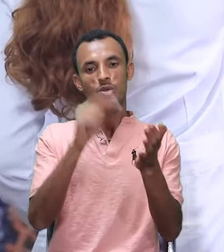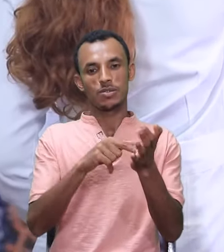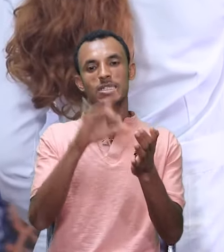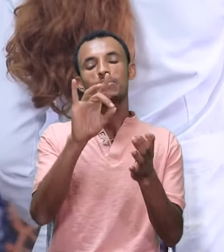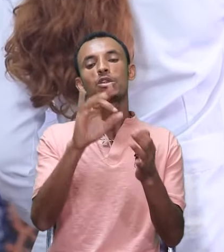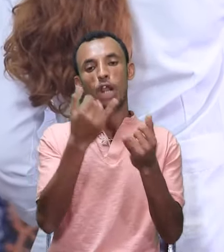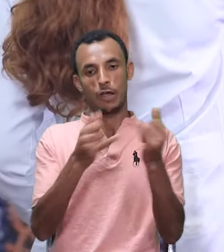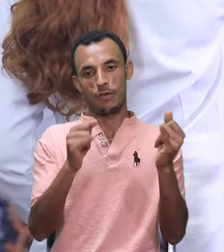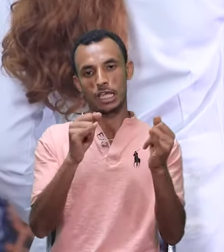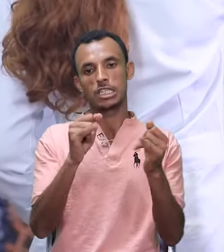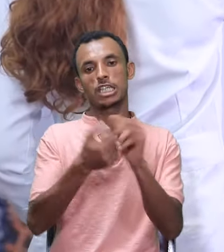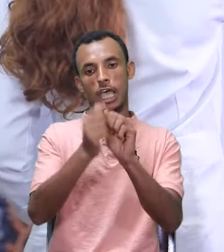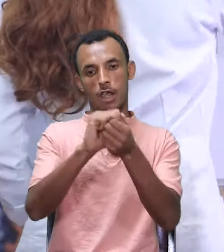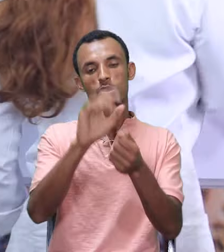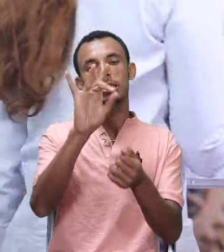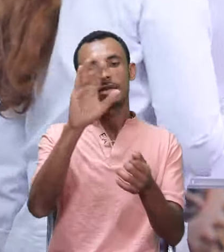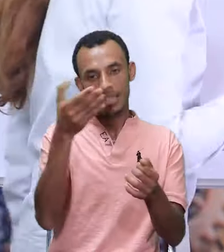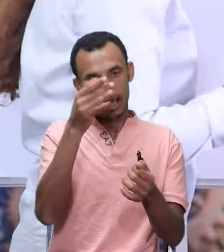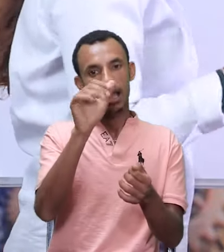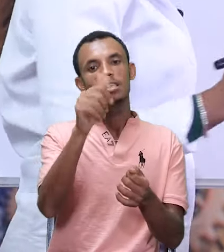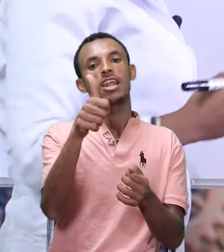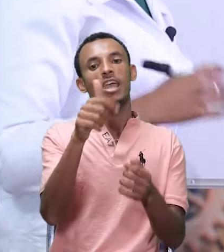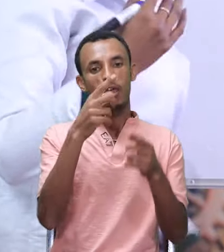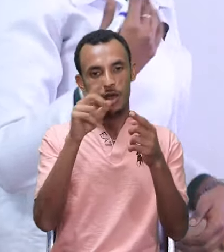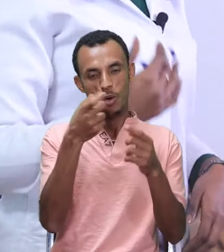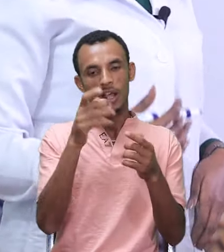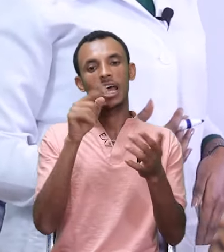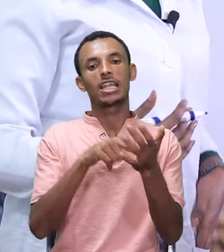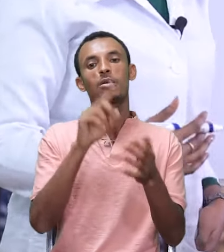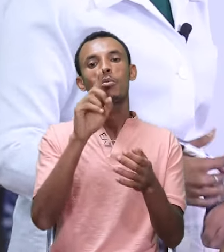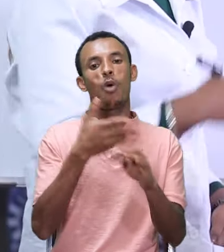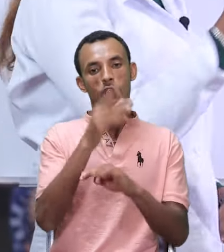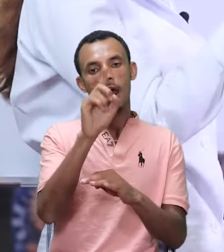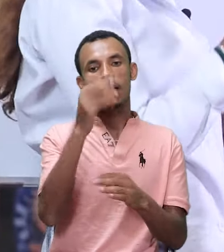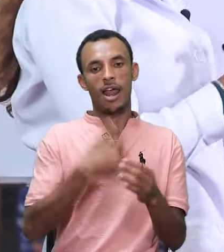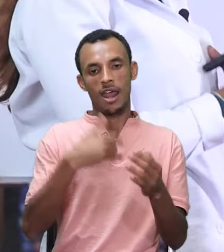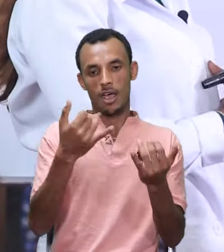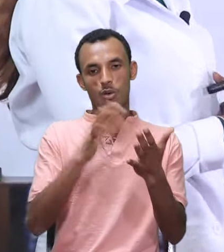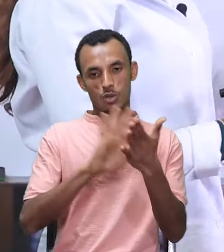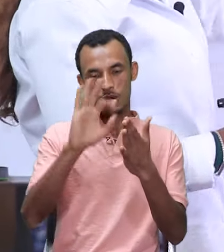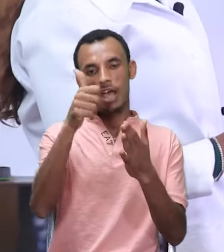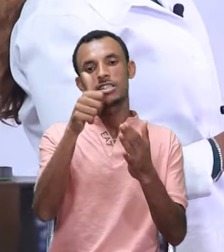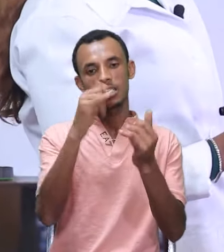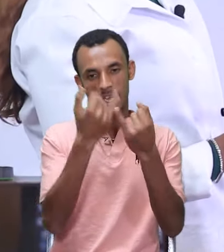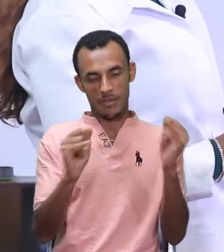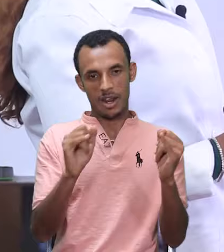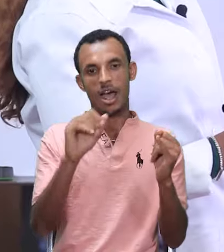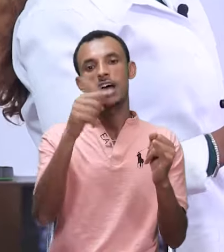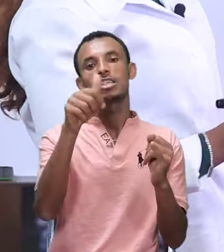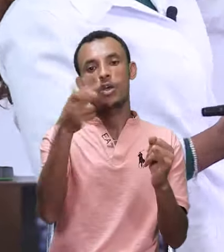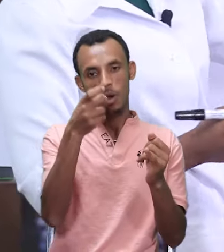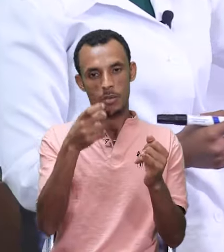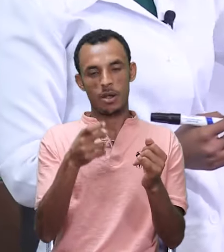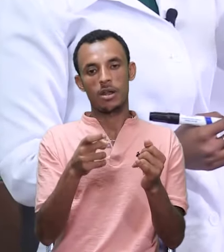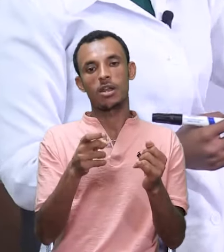ክፍልፋይ ሲቀየር 8/10 ይመጣል ከነጥብ በኋላ 1 ካለን ያ ቁጥር ለ10 ይካፈላል ስለዚህ 8/10 ይመጣል አሁን 10 ነው የሆነብን